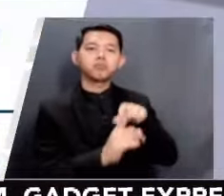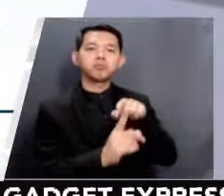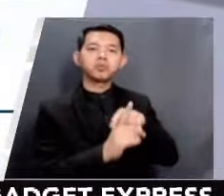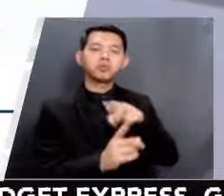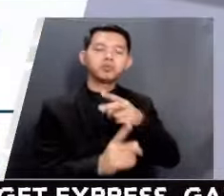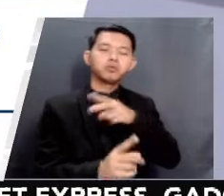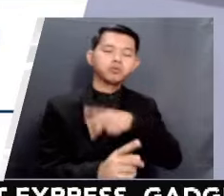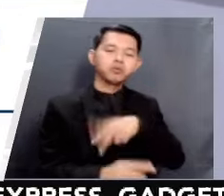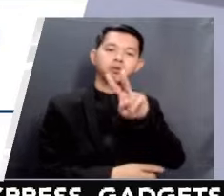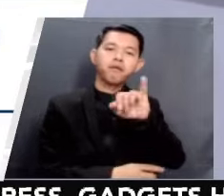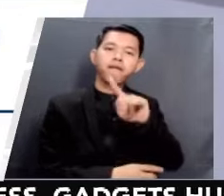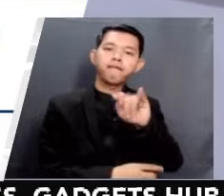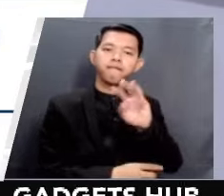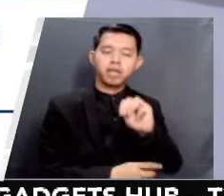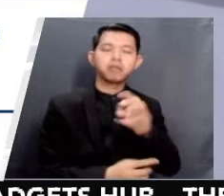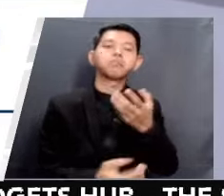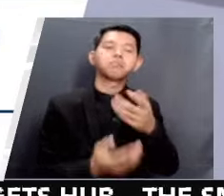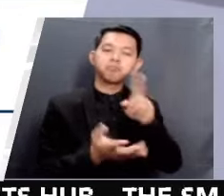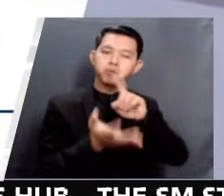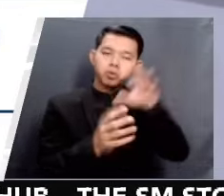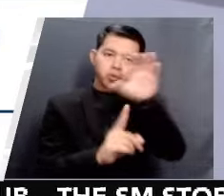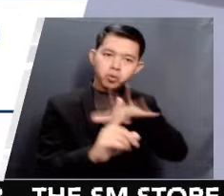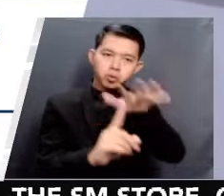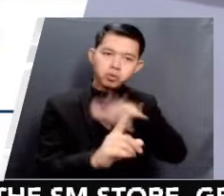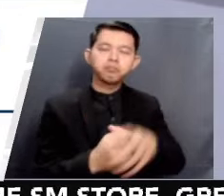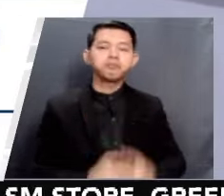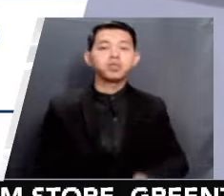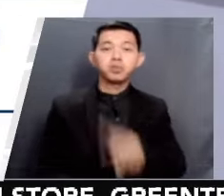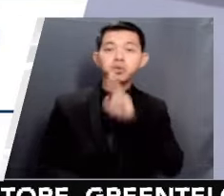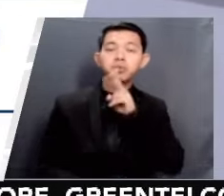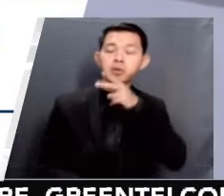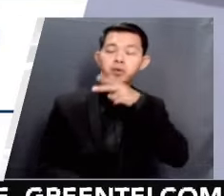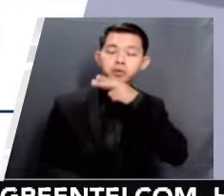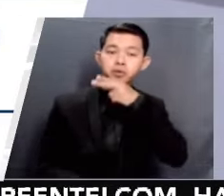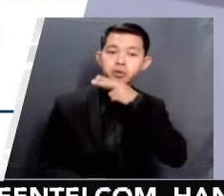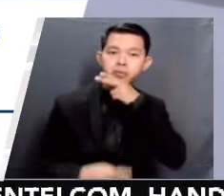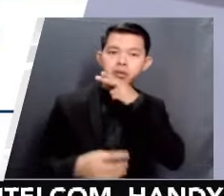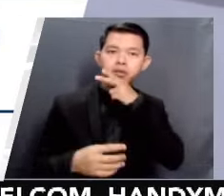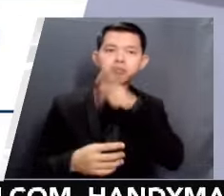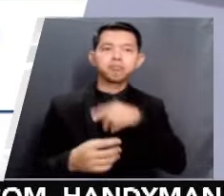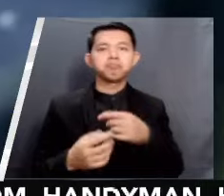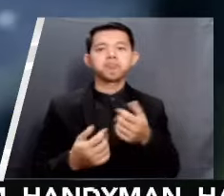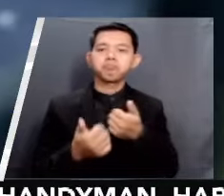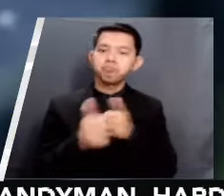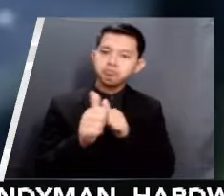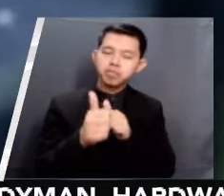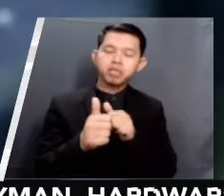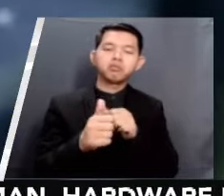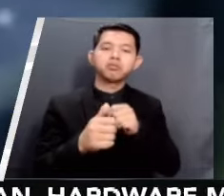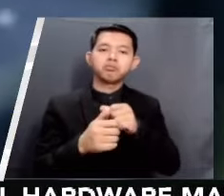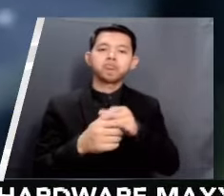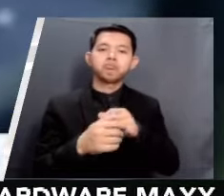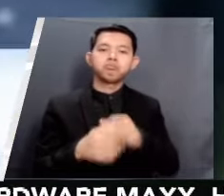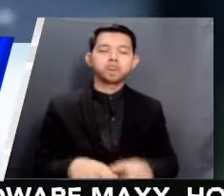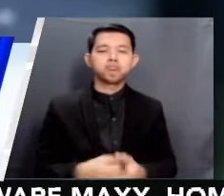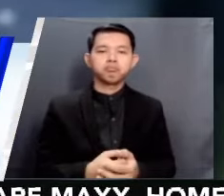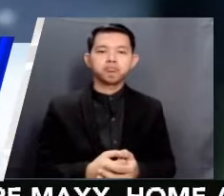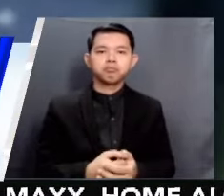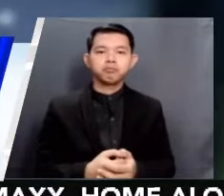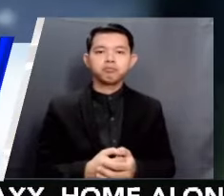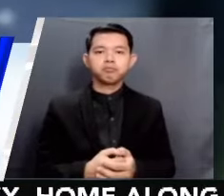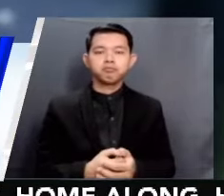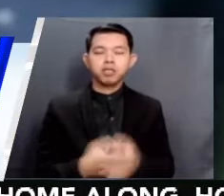oras, balaan na sang suspect nga wala dang upo dia sa balay, nga siya na lang. May persons of interest na ang